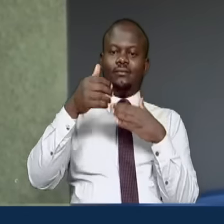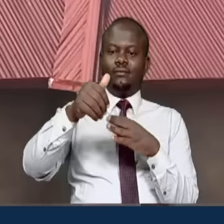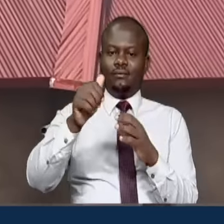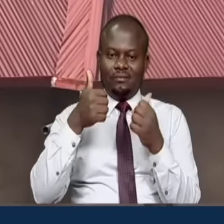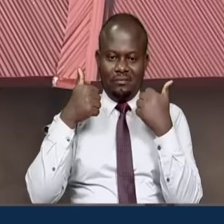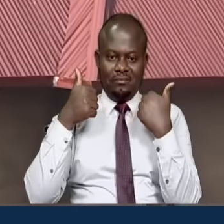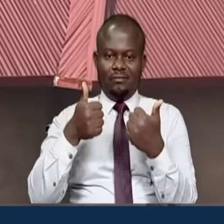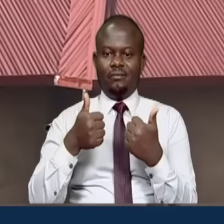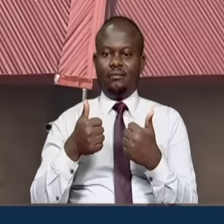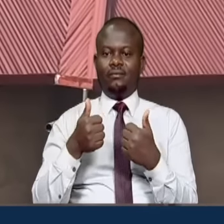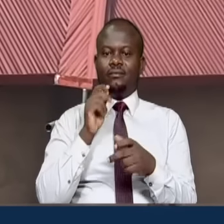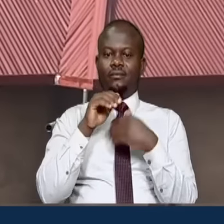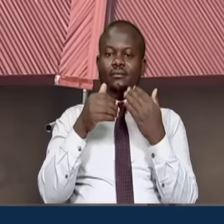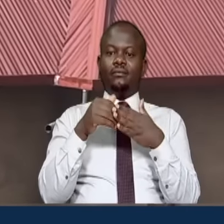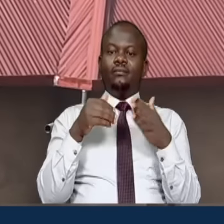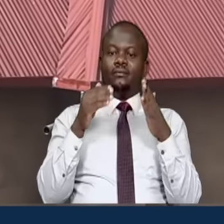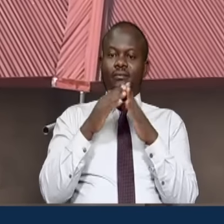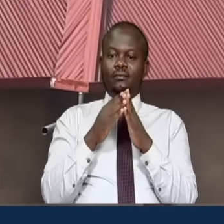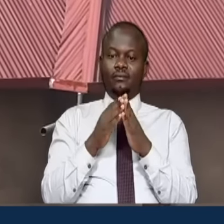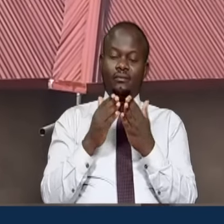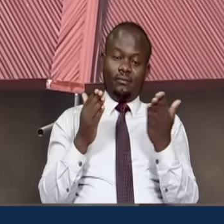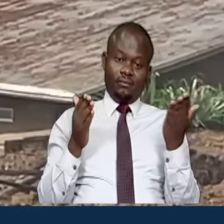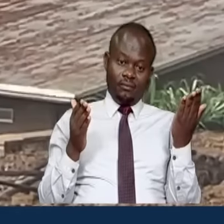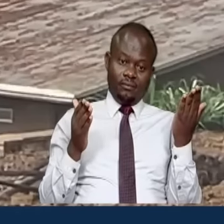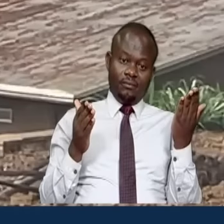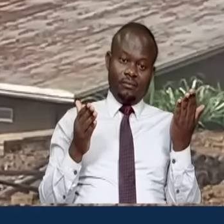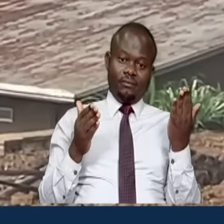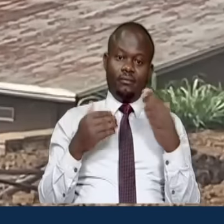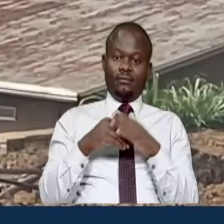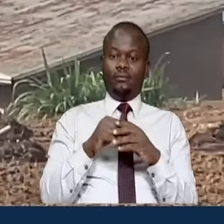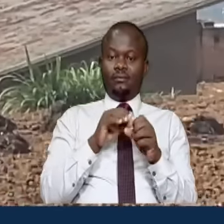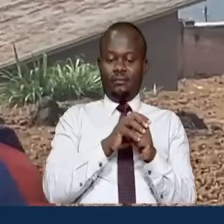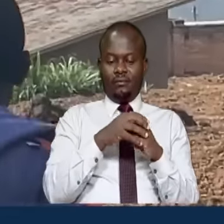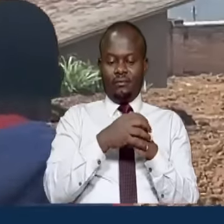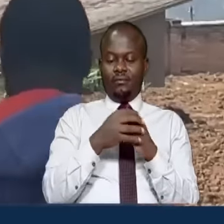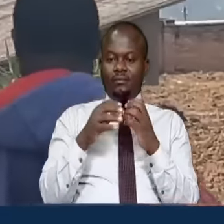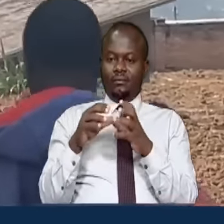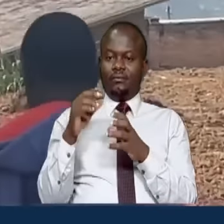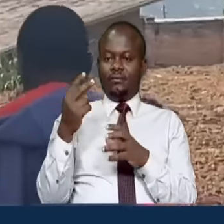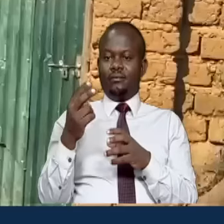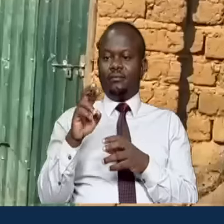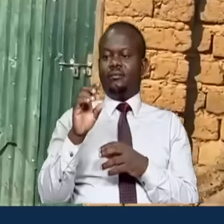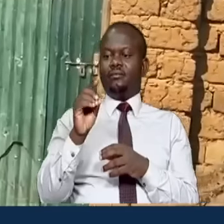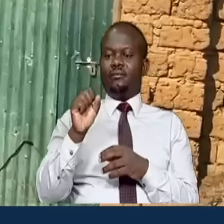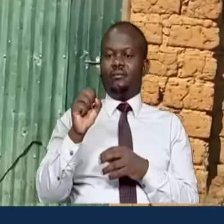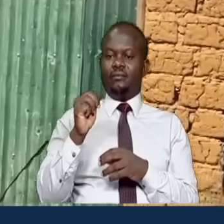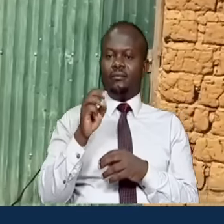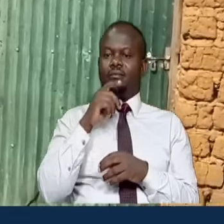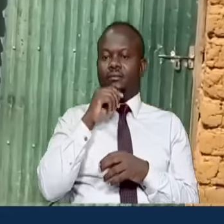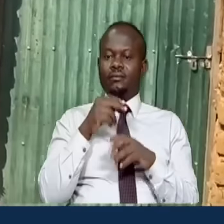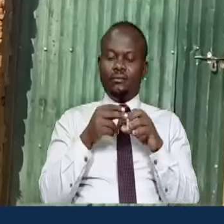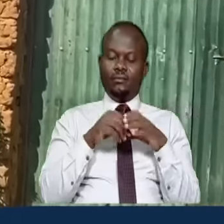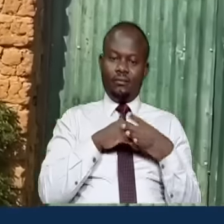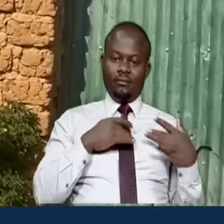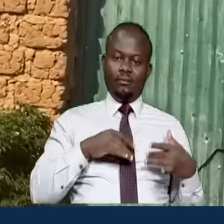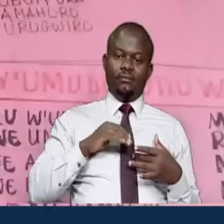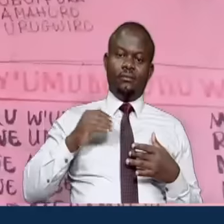barashoboye. Abaturage bose bo muri uyu mudugudu uko bangana bari mu 2022, icya rudasumbwa cy'abagabo n'icya mutima w'urugo